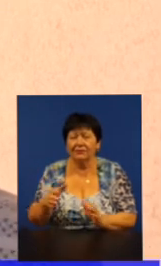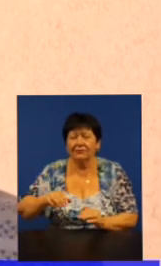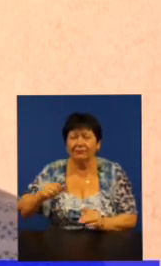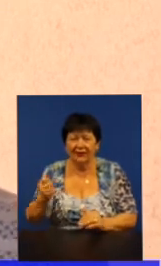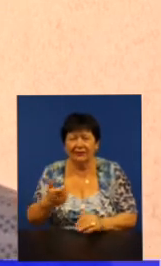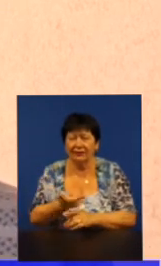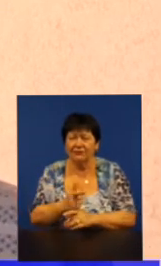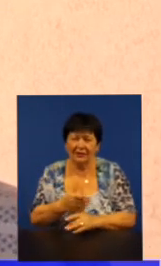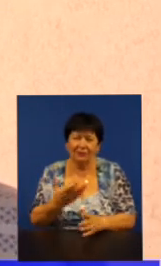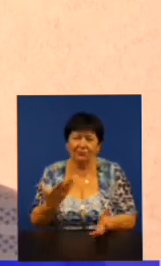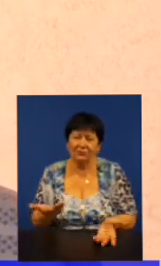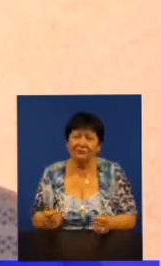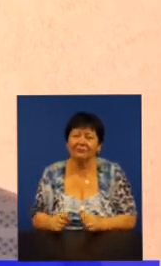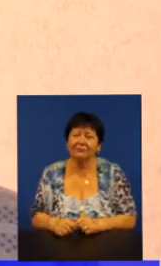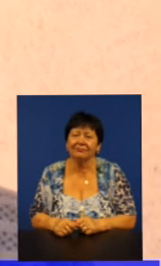foarte bun.